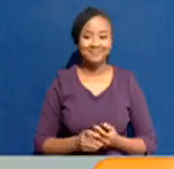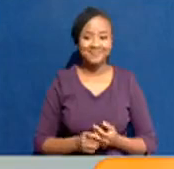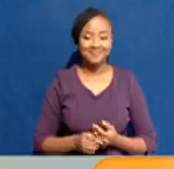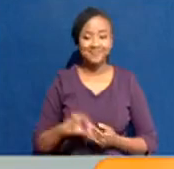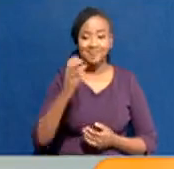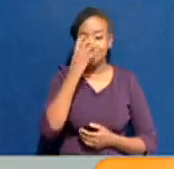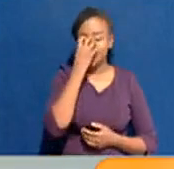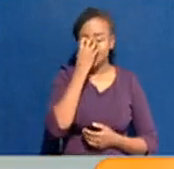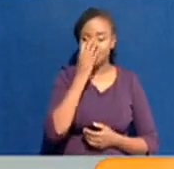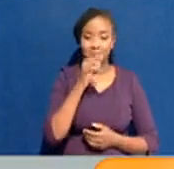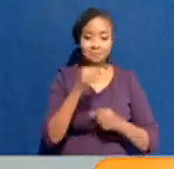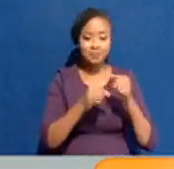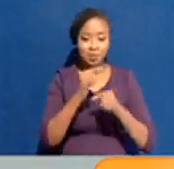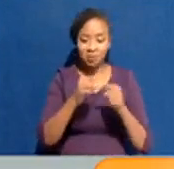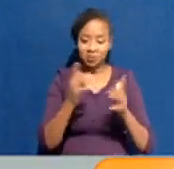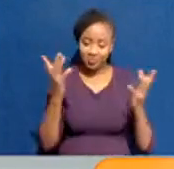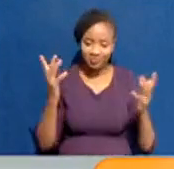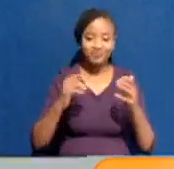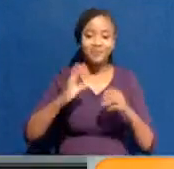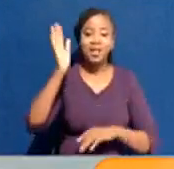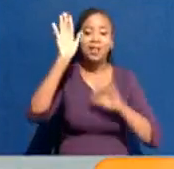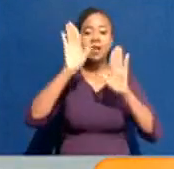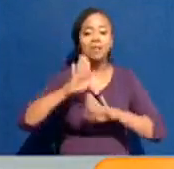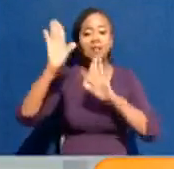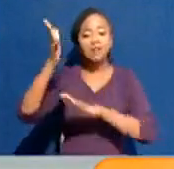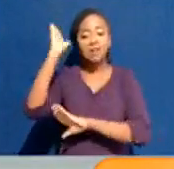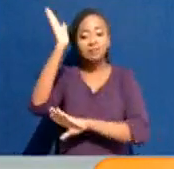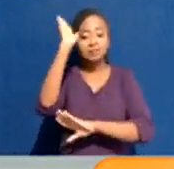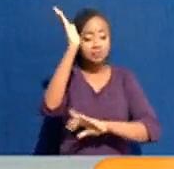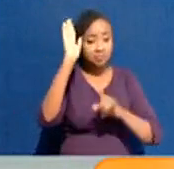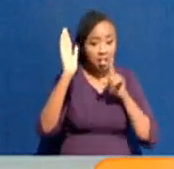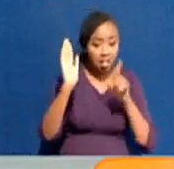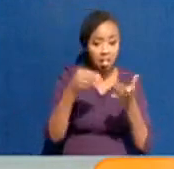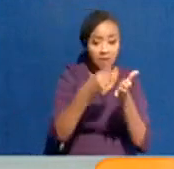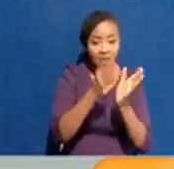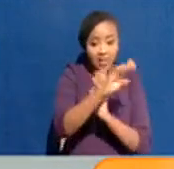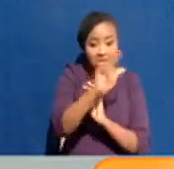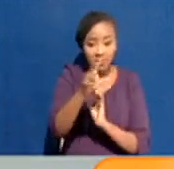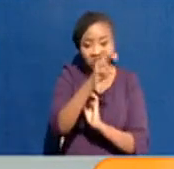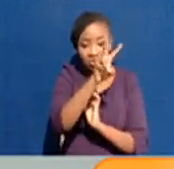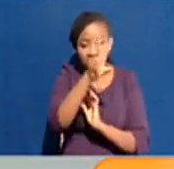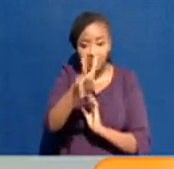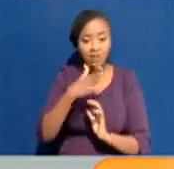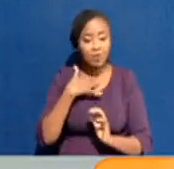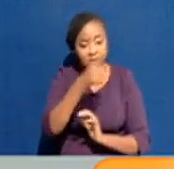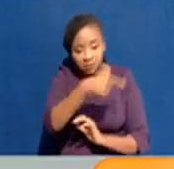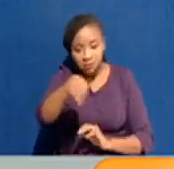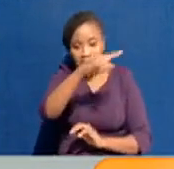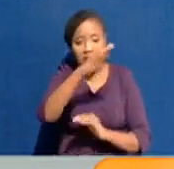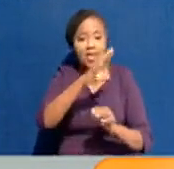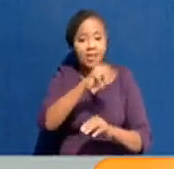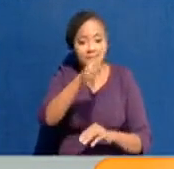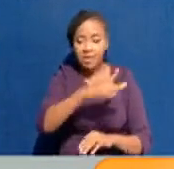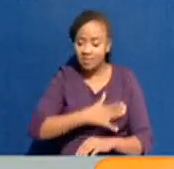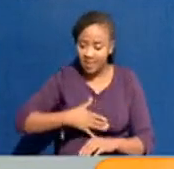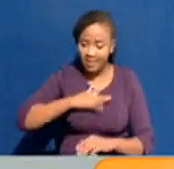Rais William Ruto ameendelea kupigia upato mswada wa fedha wa mwaka 2023 akiwataka wabunge kuupitisha kwa kile anasema